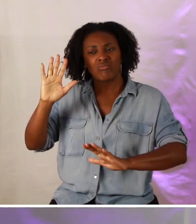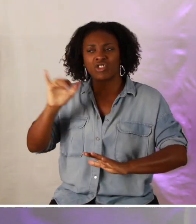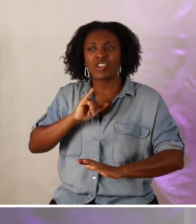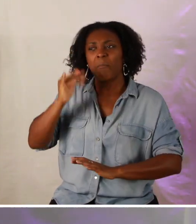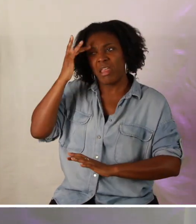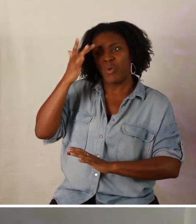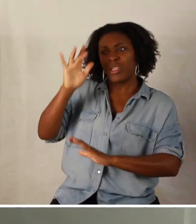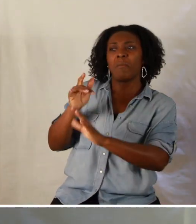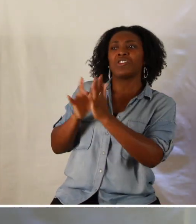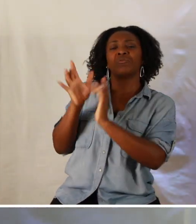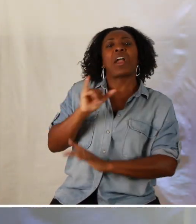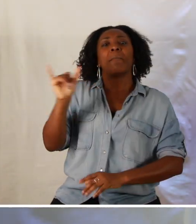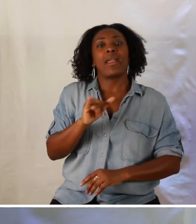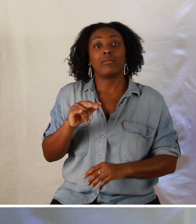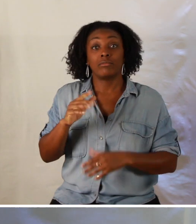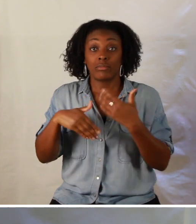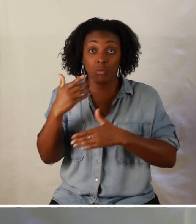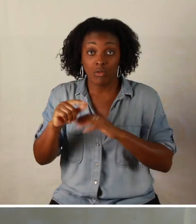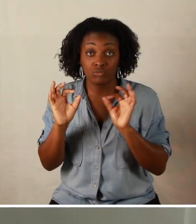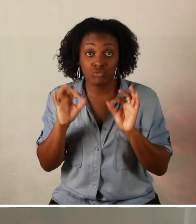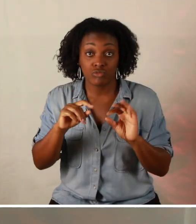reniement, et il a renié Jésus.